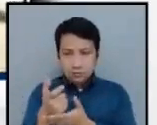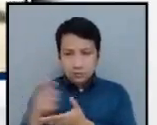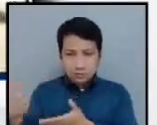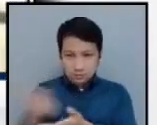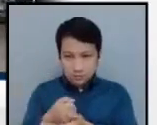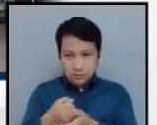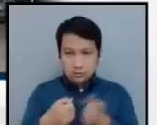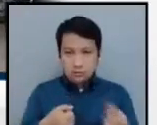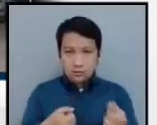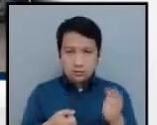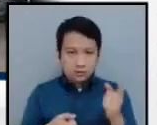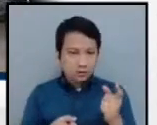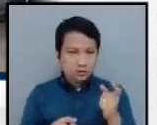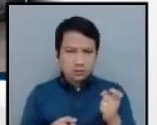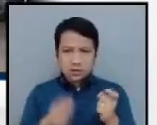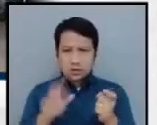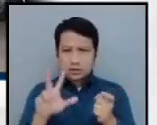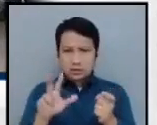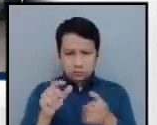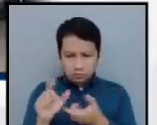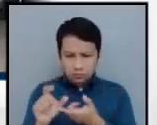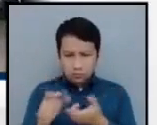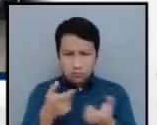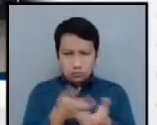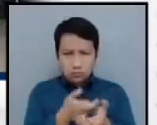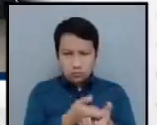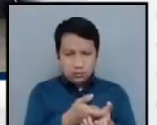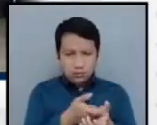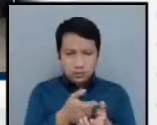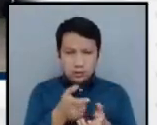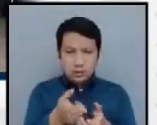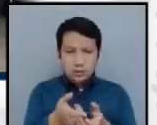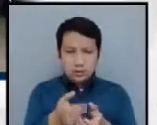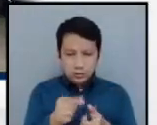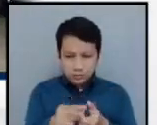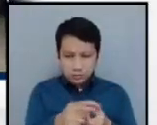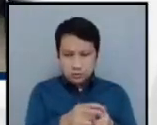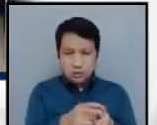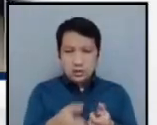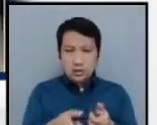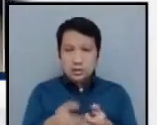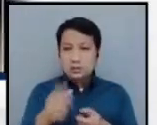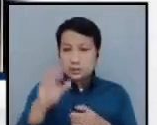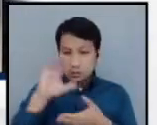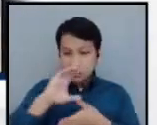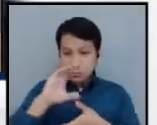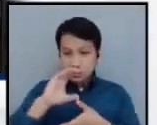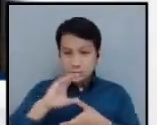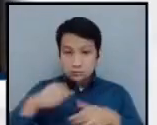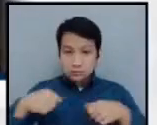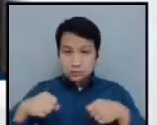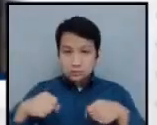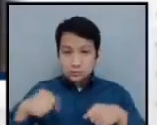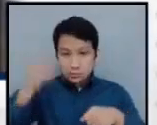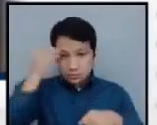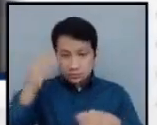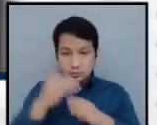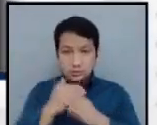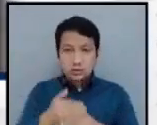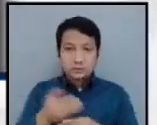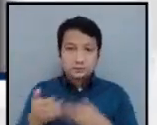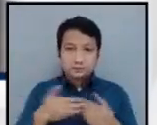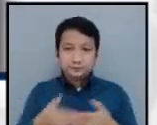ang nahulihan ng isang revolver at 3 bala. Sa Caloocan City naman, isang motorcycle rider na hinarang sa checkpoint dahil sa